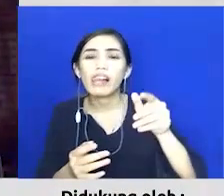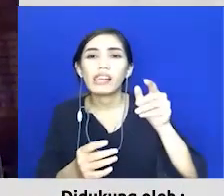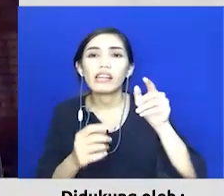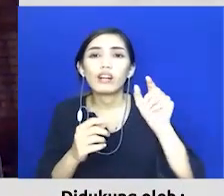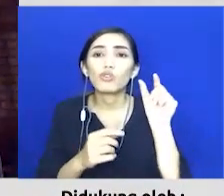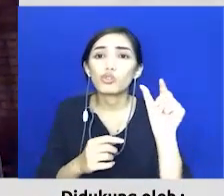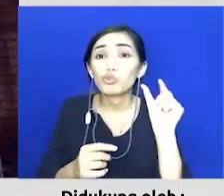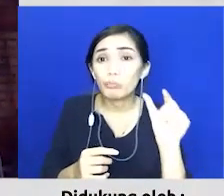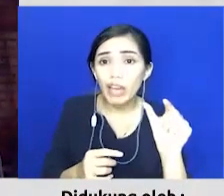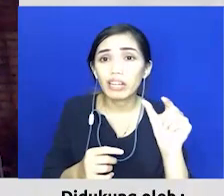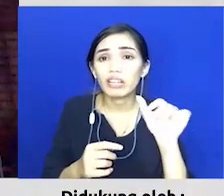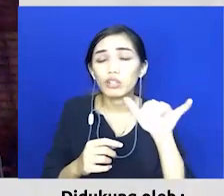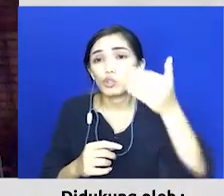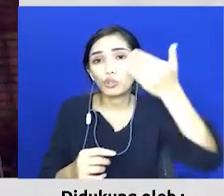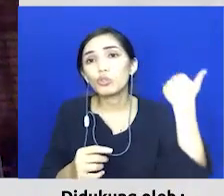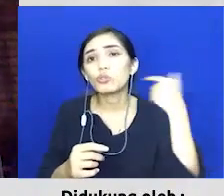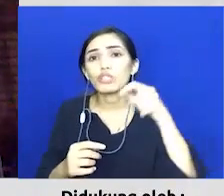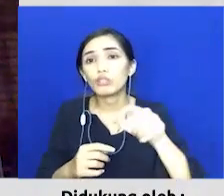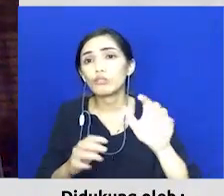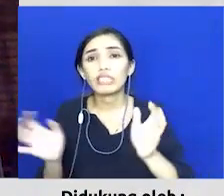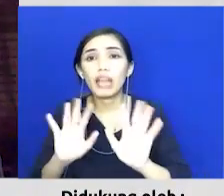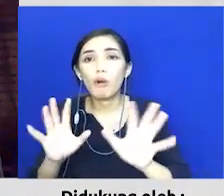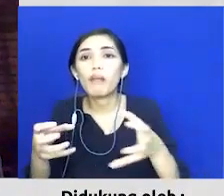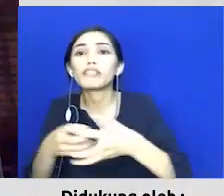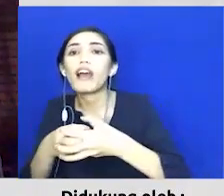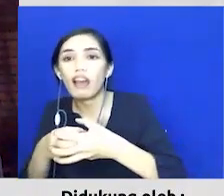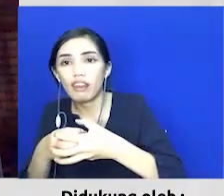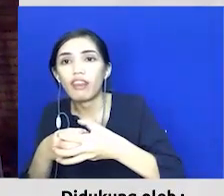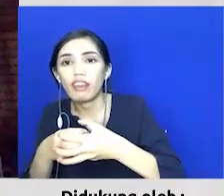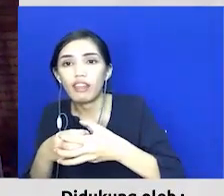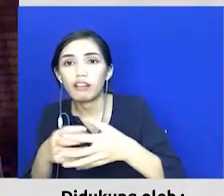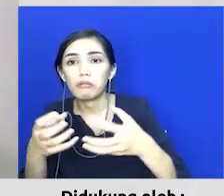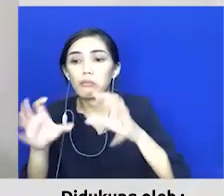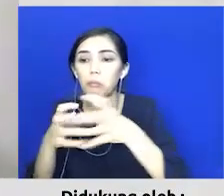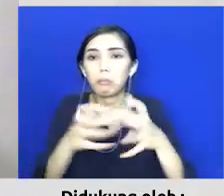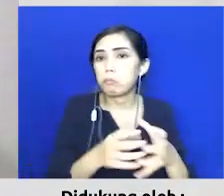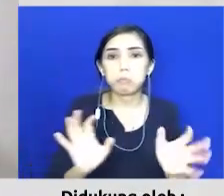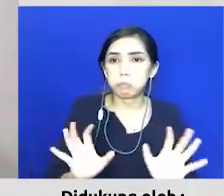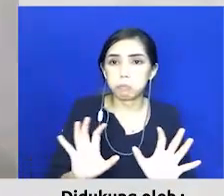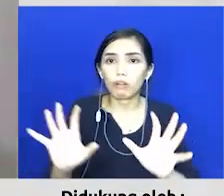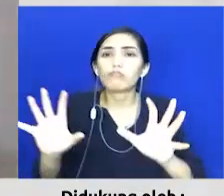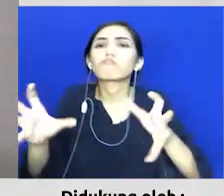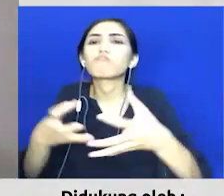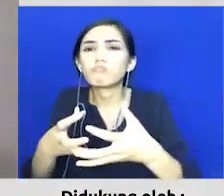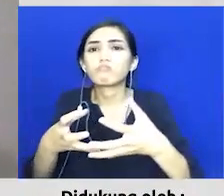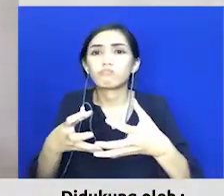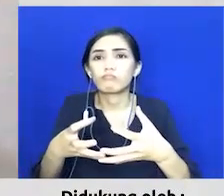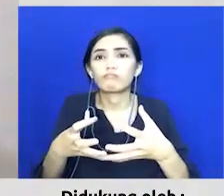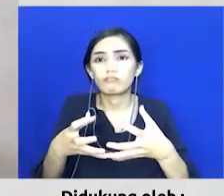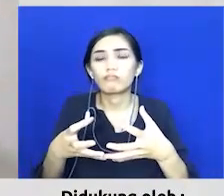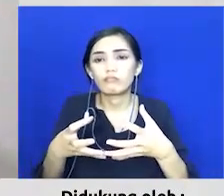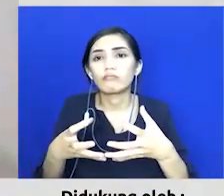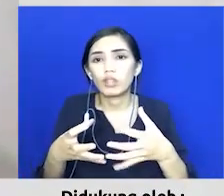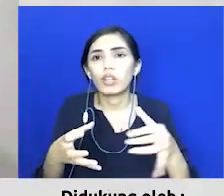komersial dari film. Menurut Aris gimana gitu soal itu? Wah, itu benar. Itu satu hal yang